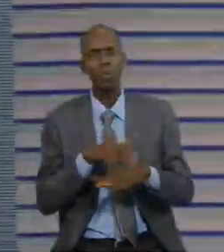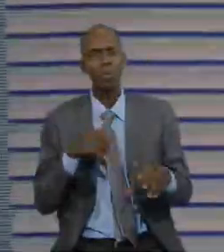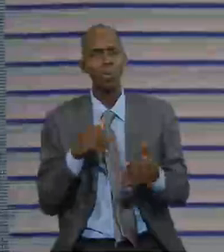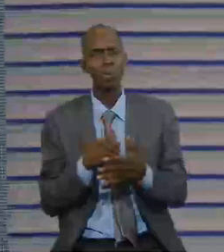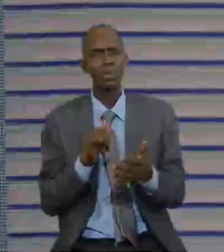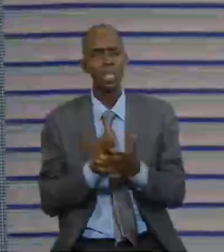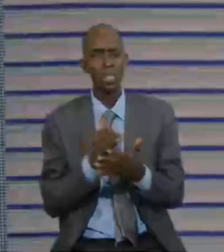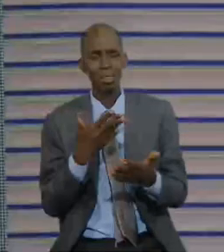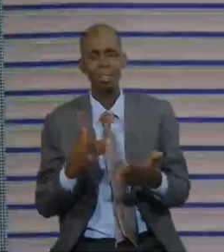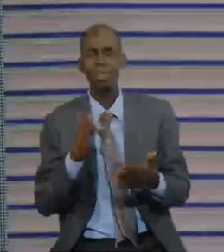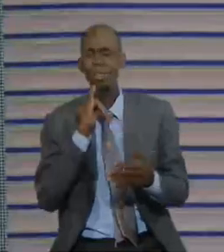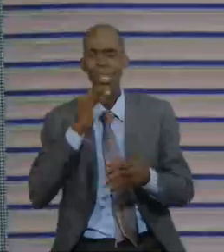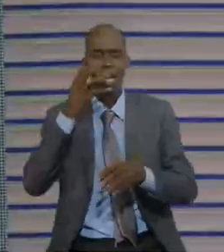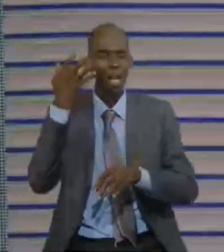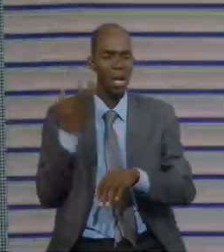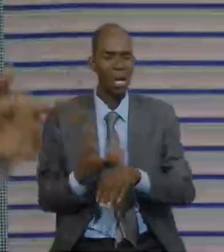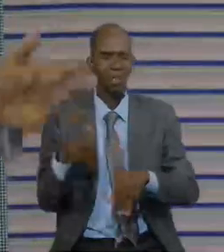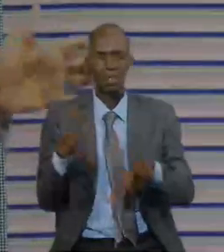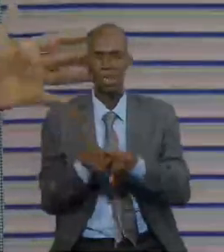il y a quelque chose là-bas